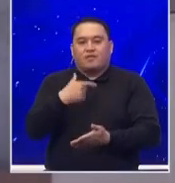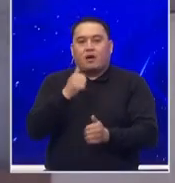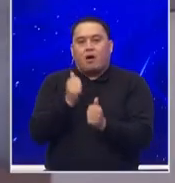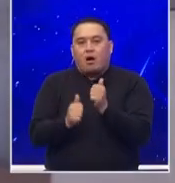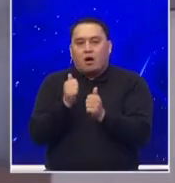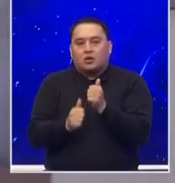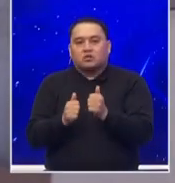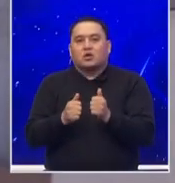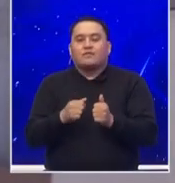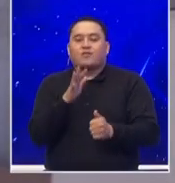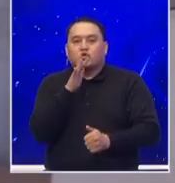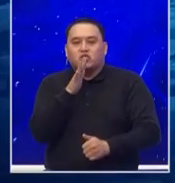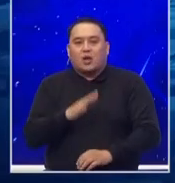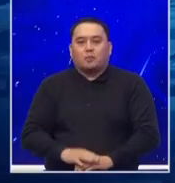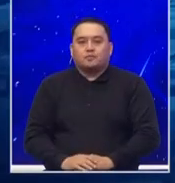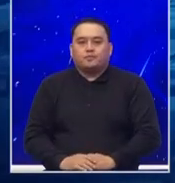каждого определенного возраста.